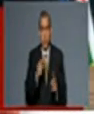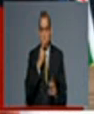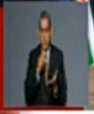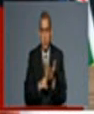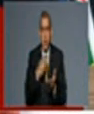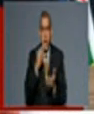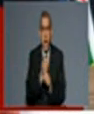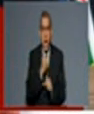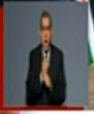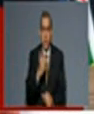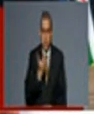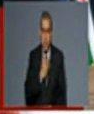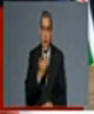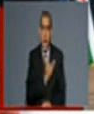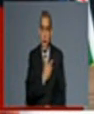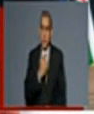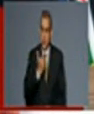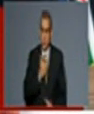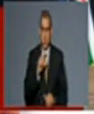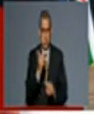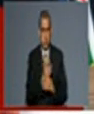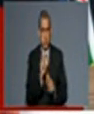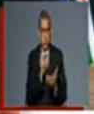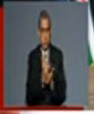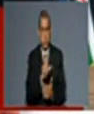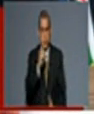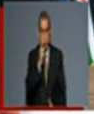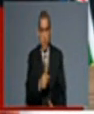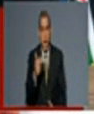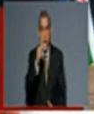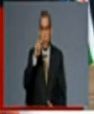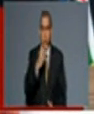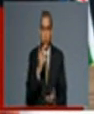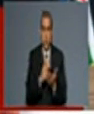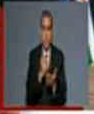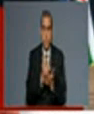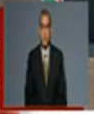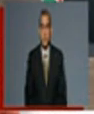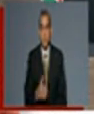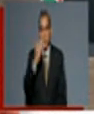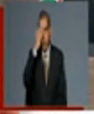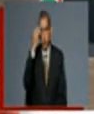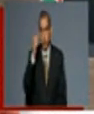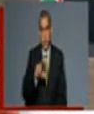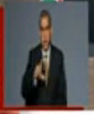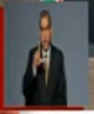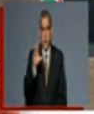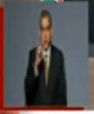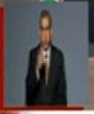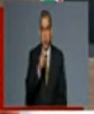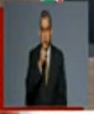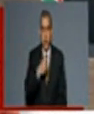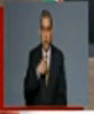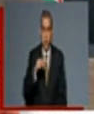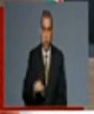القرار جيد قرار مجلس الأمن بتاع امبارح. نعم. لكن نحن لدينا عشرات وربما مئات القرارات